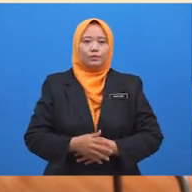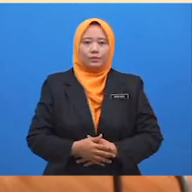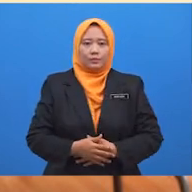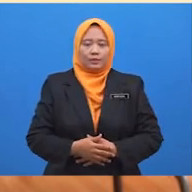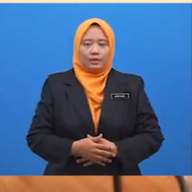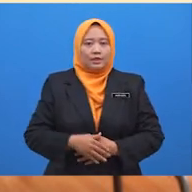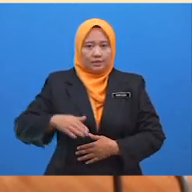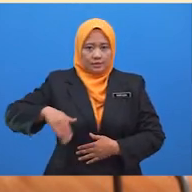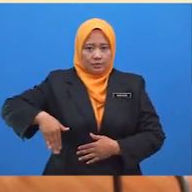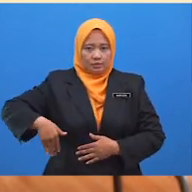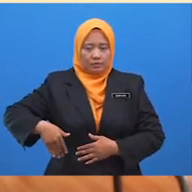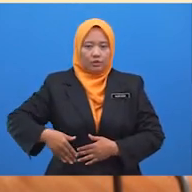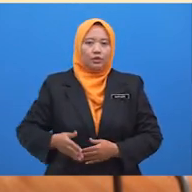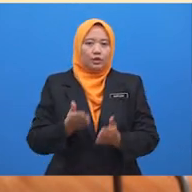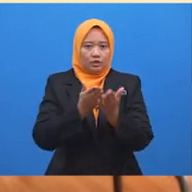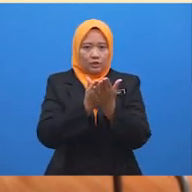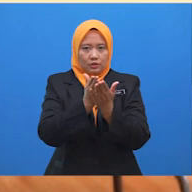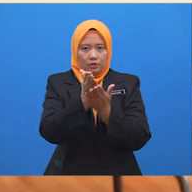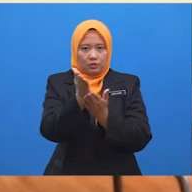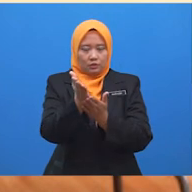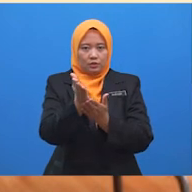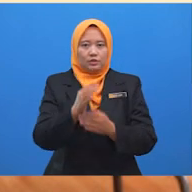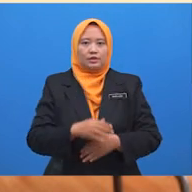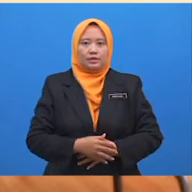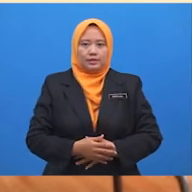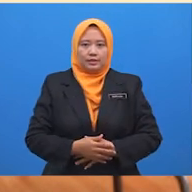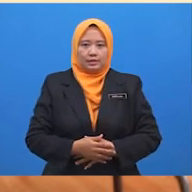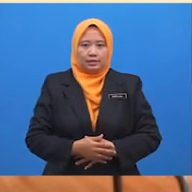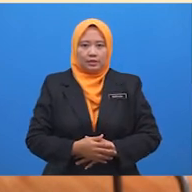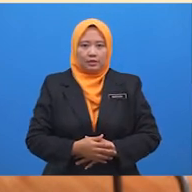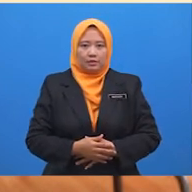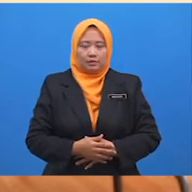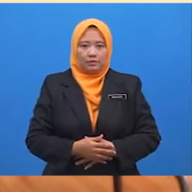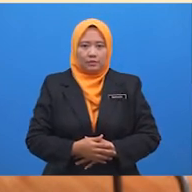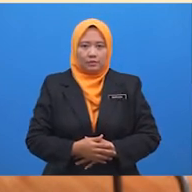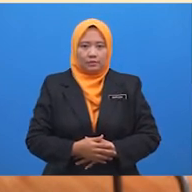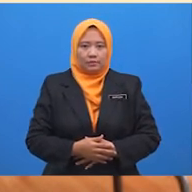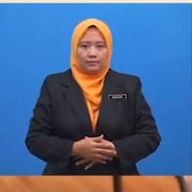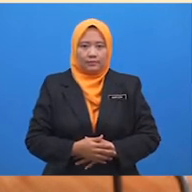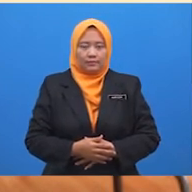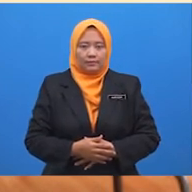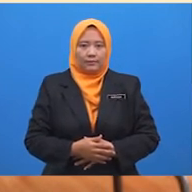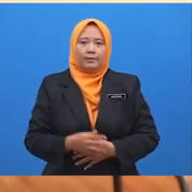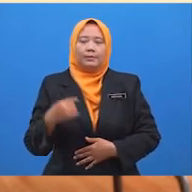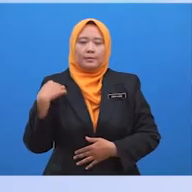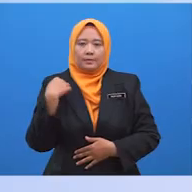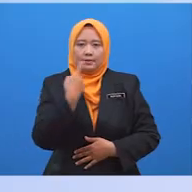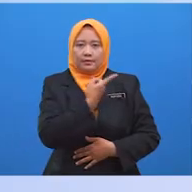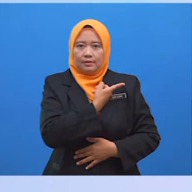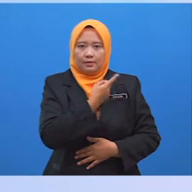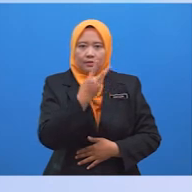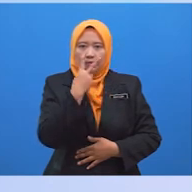Sebelum kita meneruskan sesi pembelajaran kita pada hari ini, adalah lebih baik kita